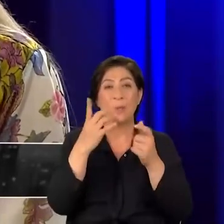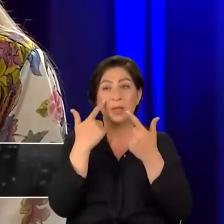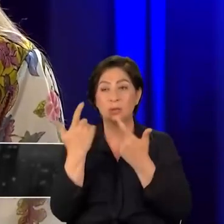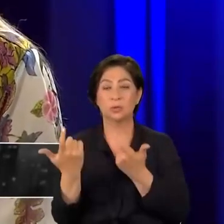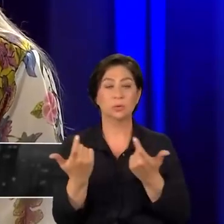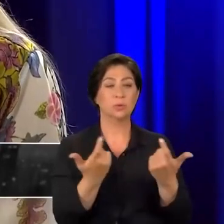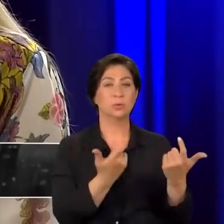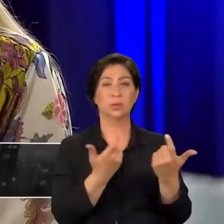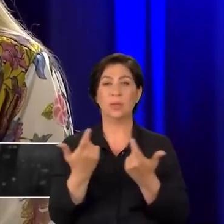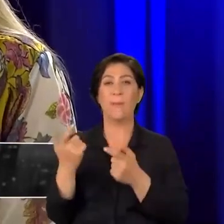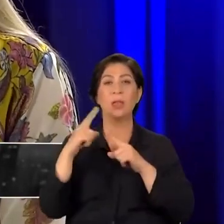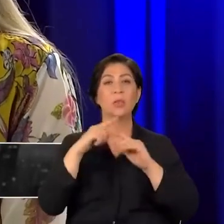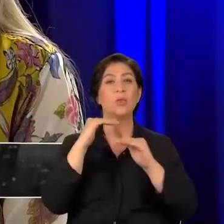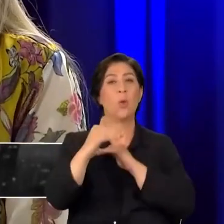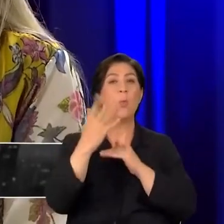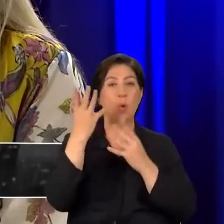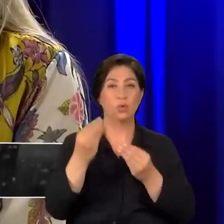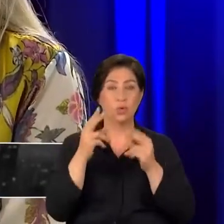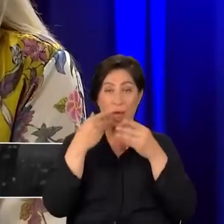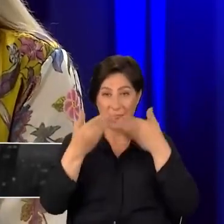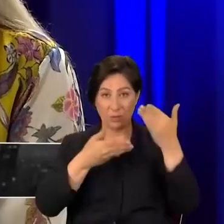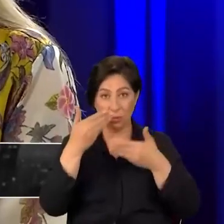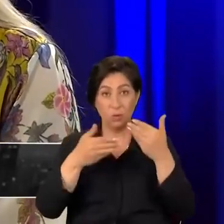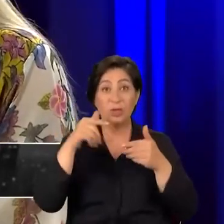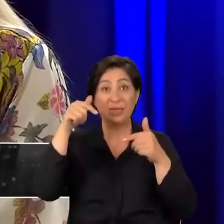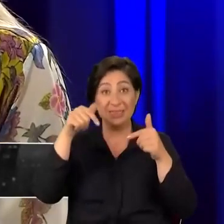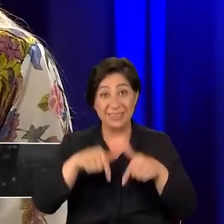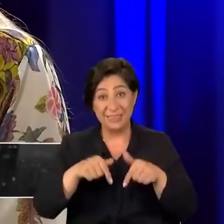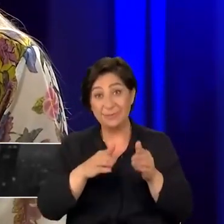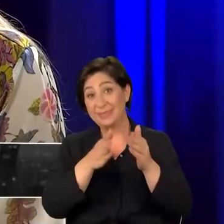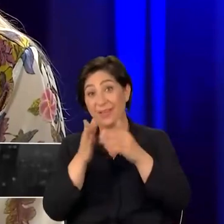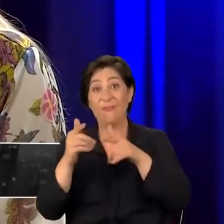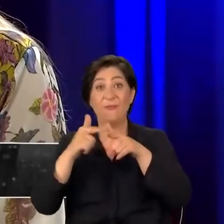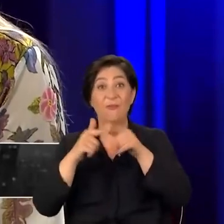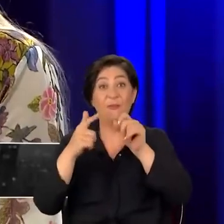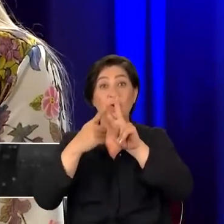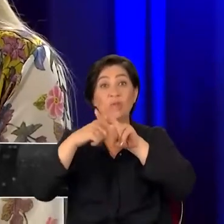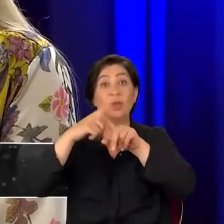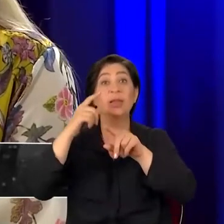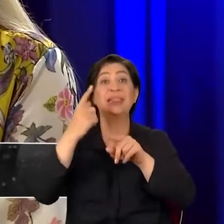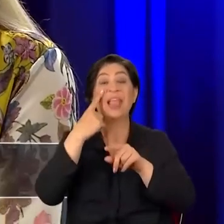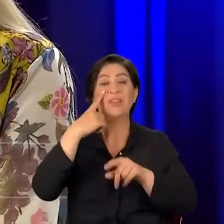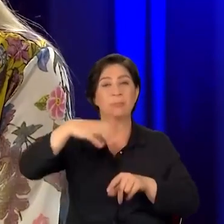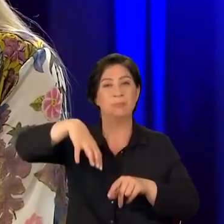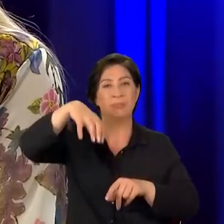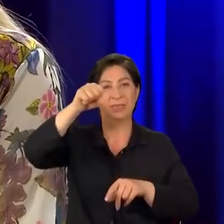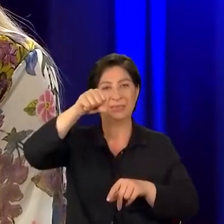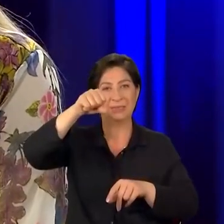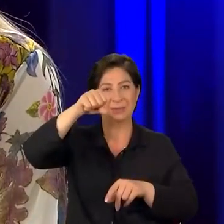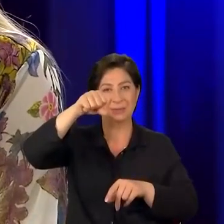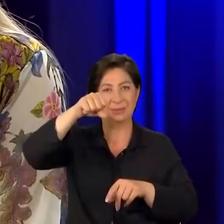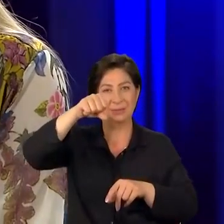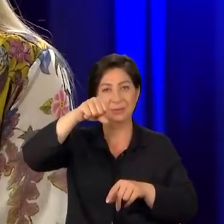gözetleme toplumunun varlığından söz ediyordu. Şimdi panoptikan toplumu olarak tanımladığımız şey devlet merkezinin, yani merkezi